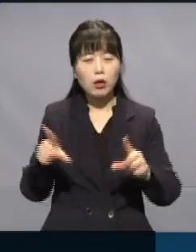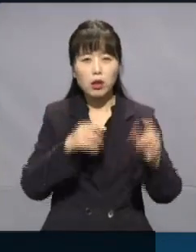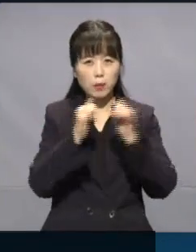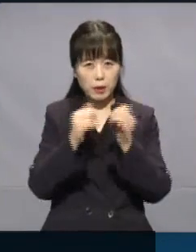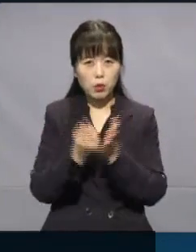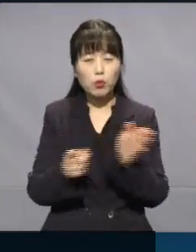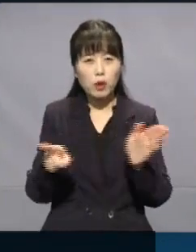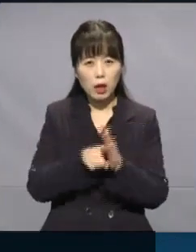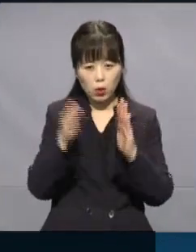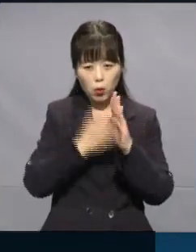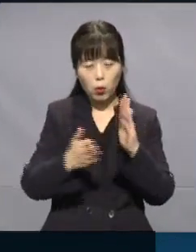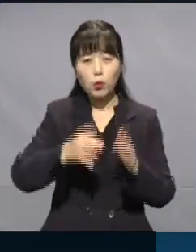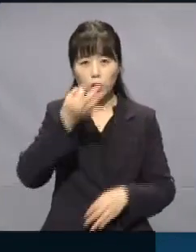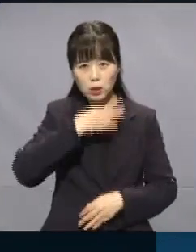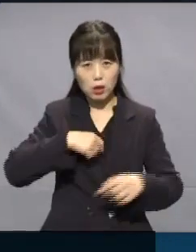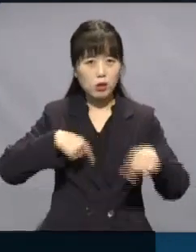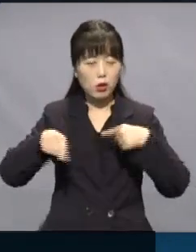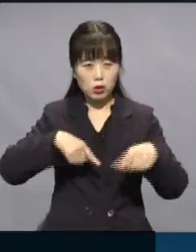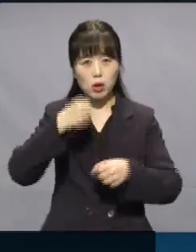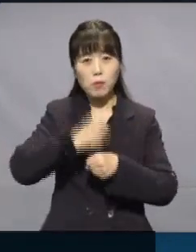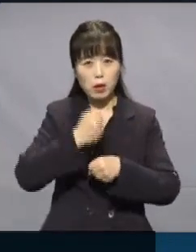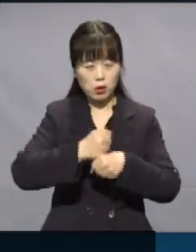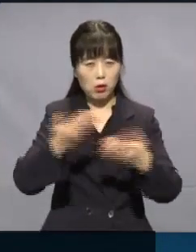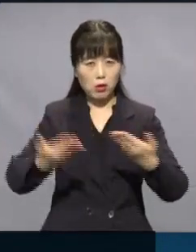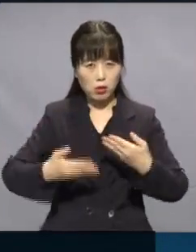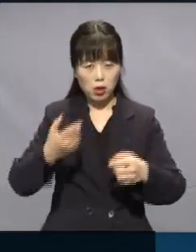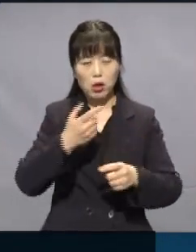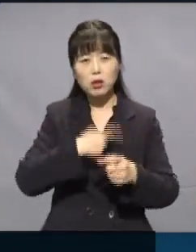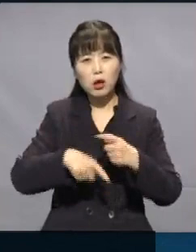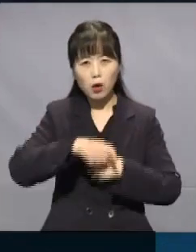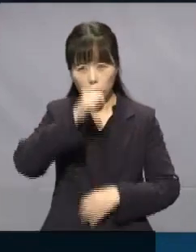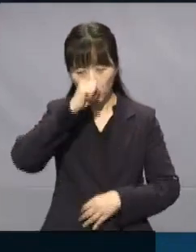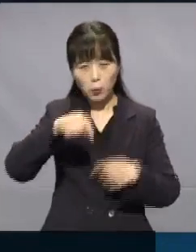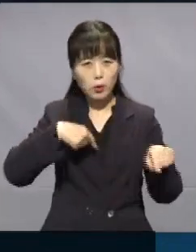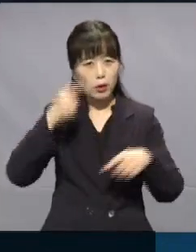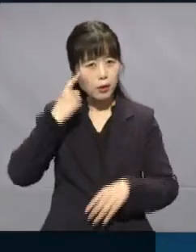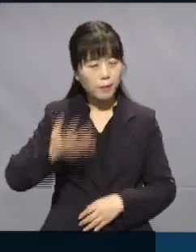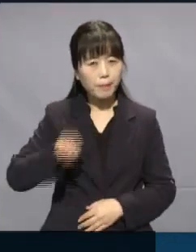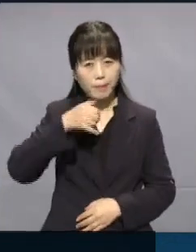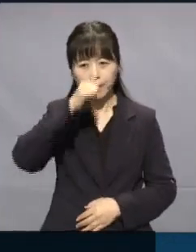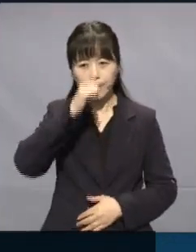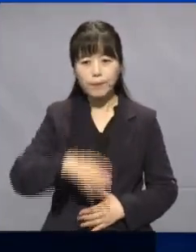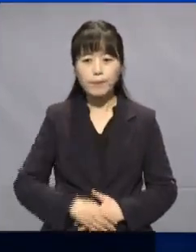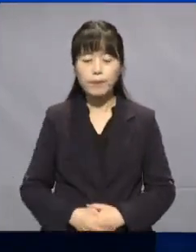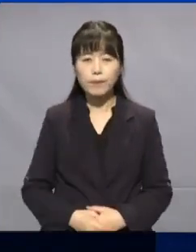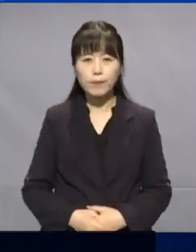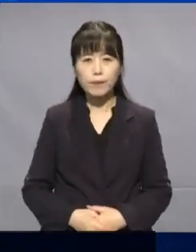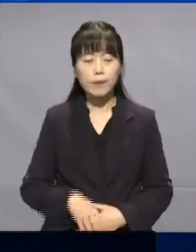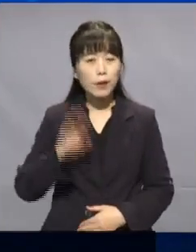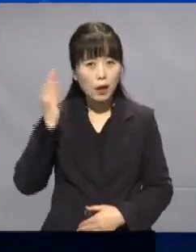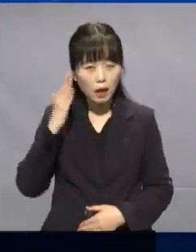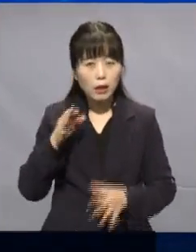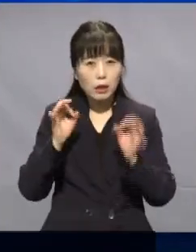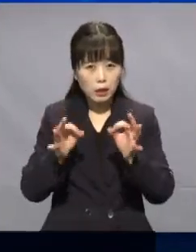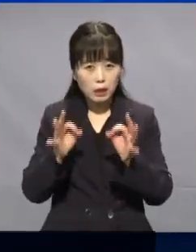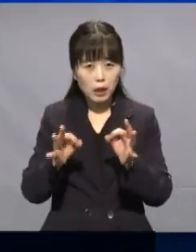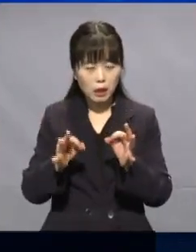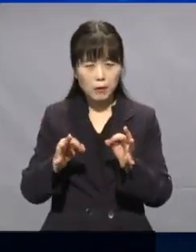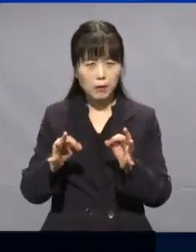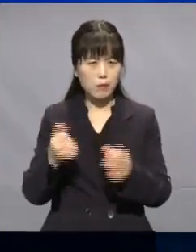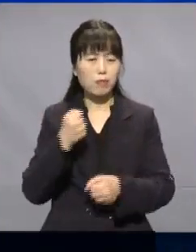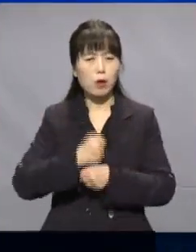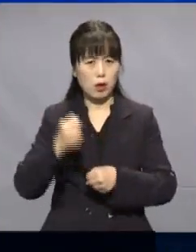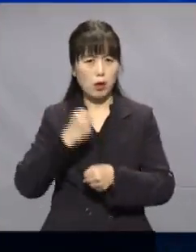서민들을 위한 고객들을 위한 그런 정책을 피는 것이 훨씬 더 좋은 정책이라고 생각하고 있습니다 최근에 은행 갔다가 좀